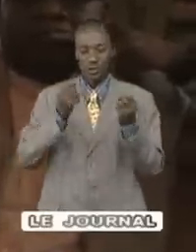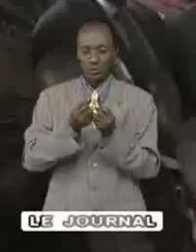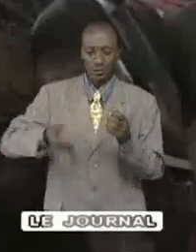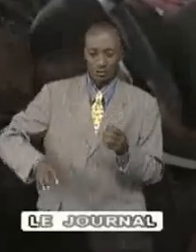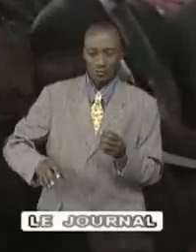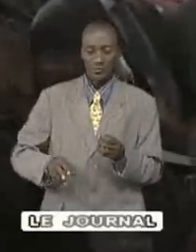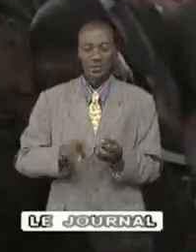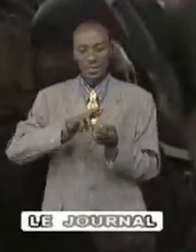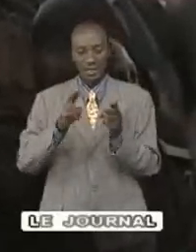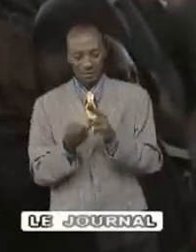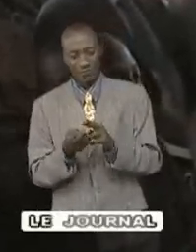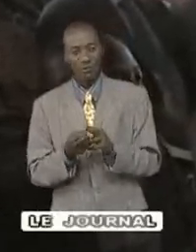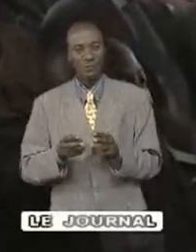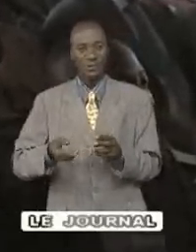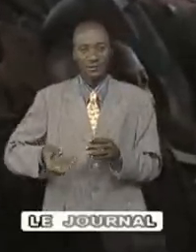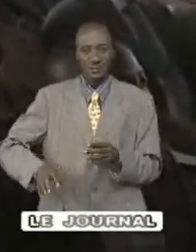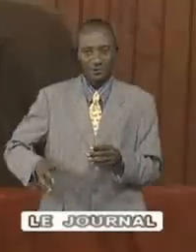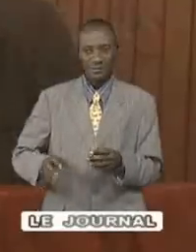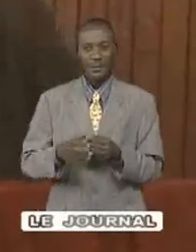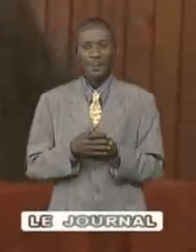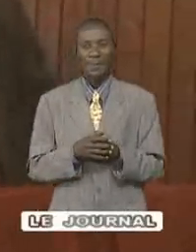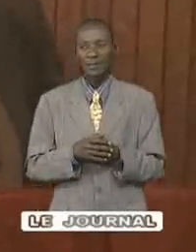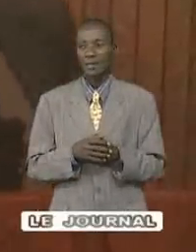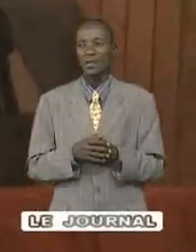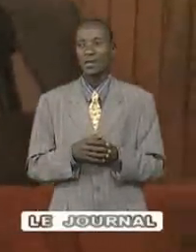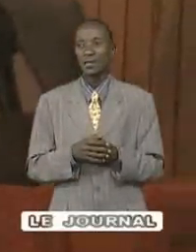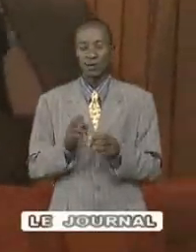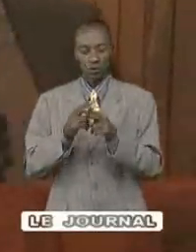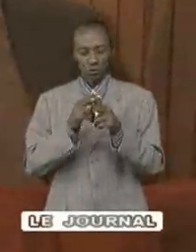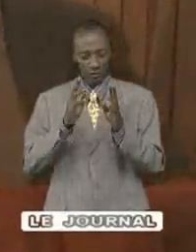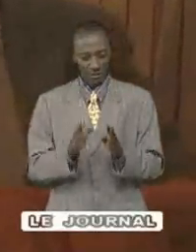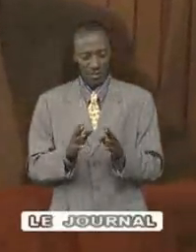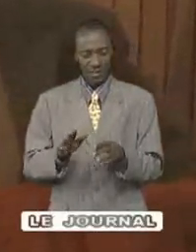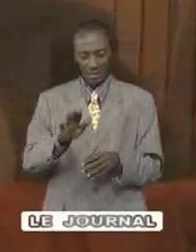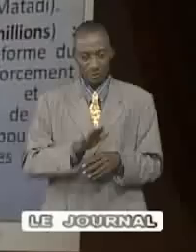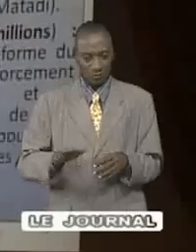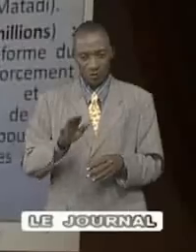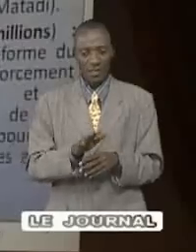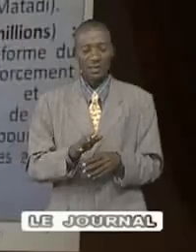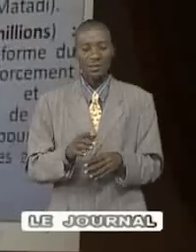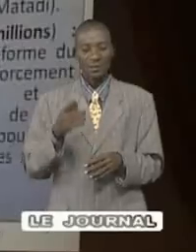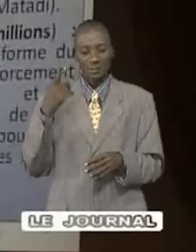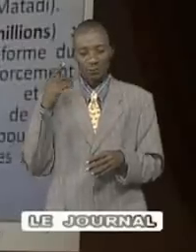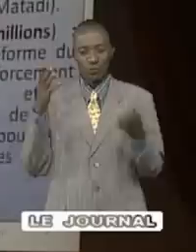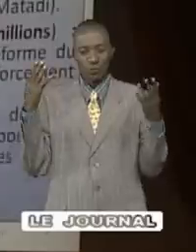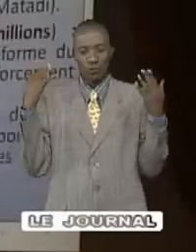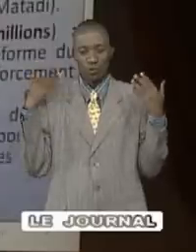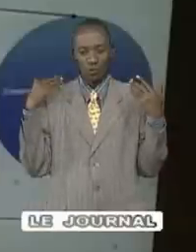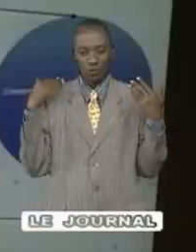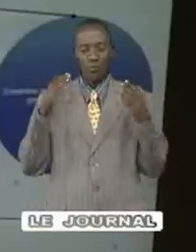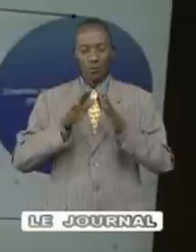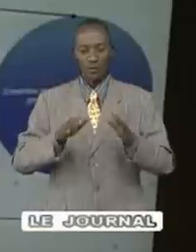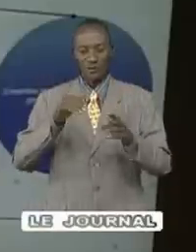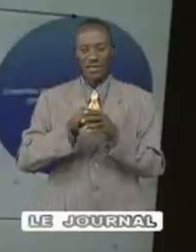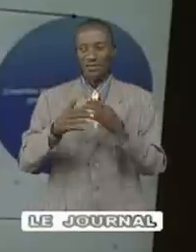Régie des Eaux. Pour sa part, le coordonnateur national du projet d'alimentation en eau potable en milieu urbain, PMU en sigle,